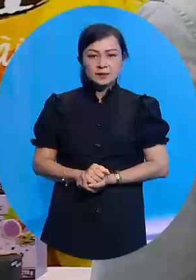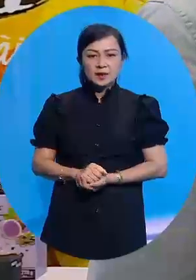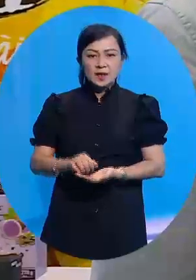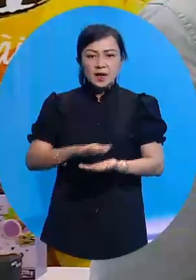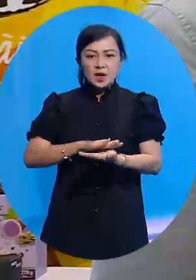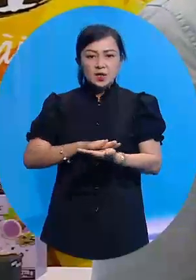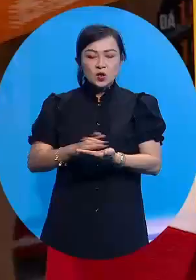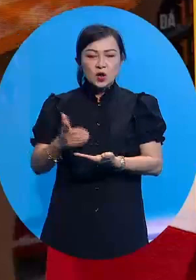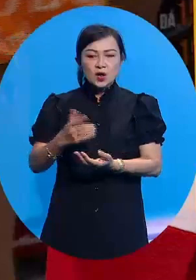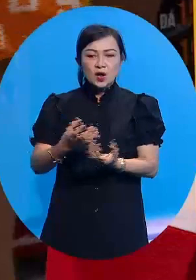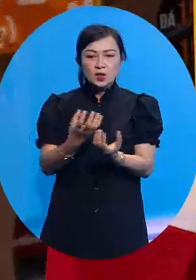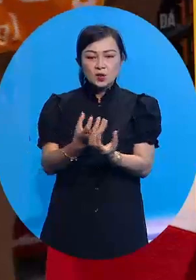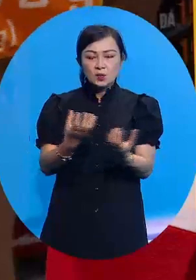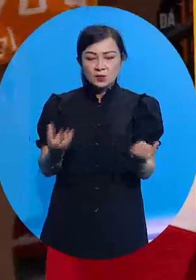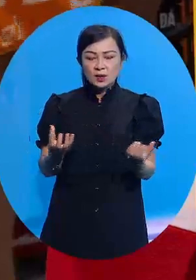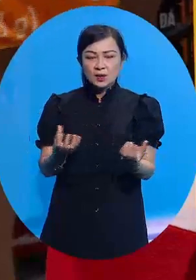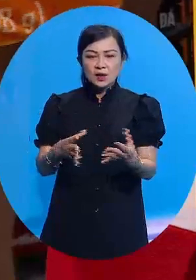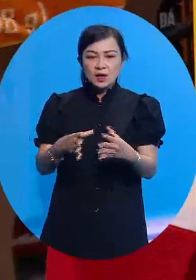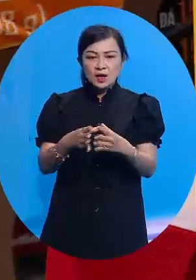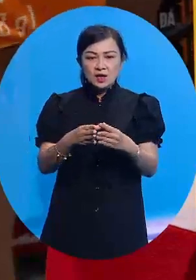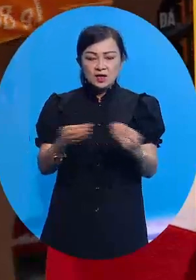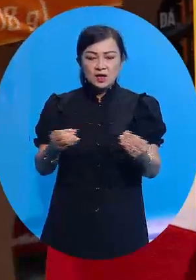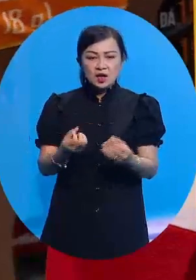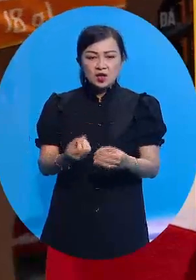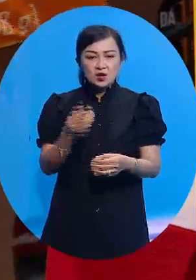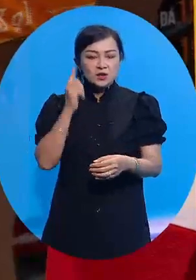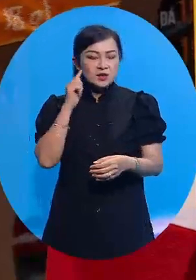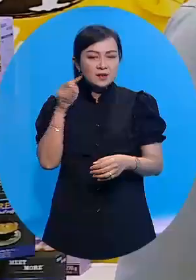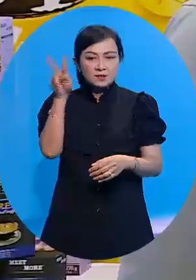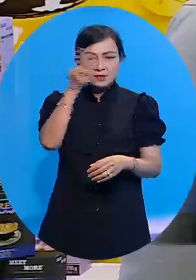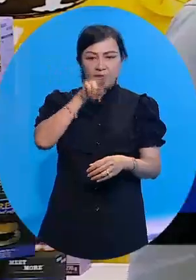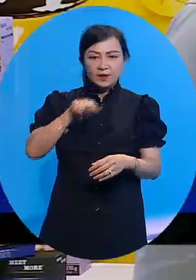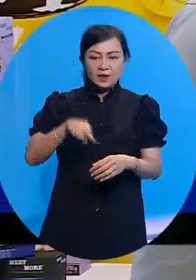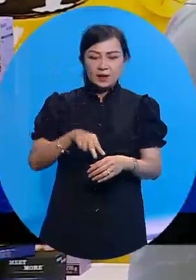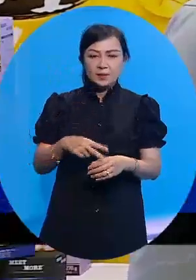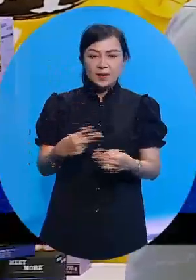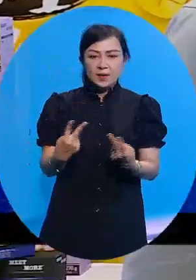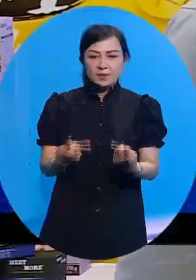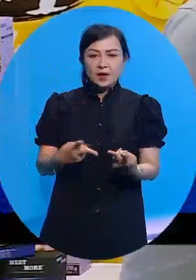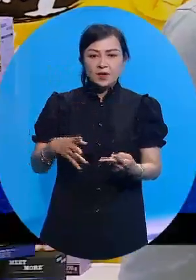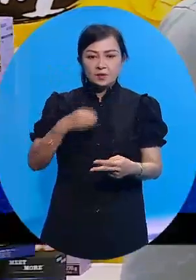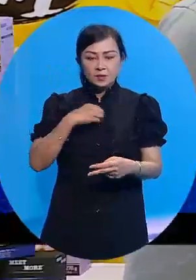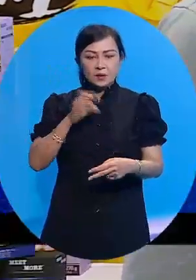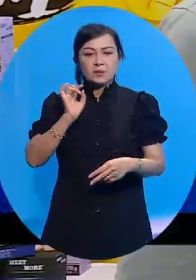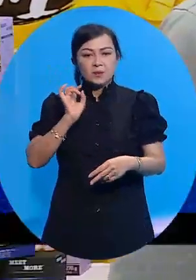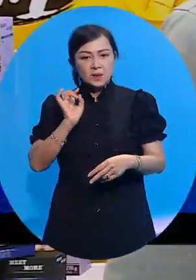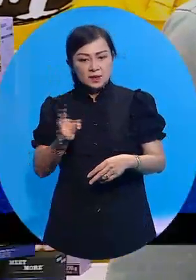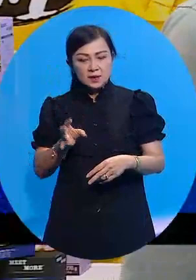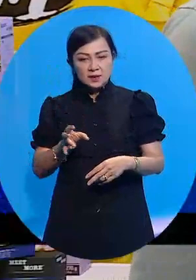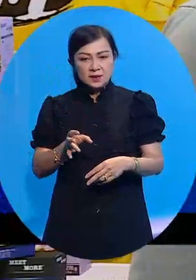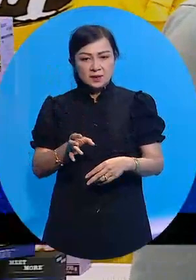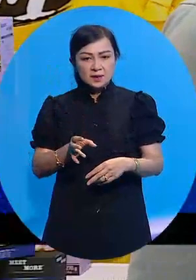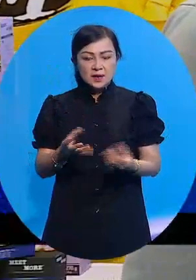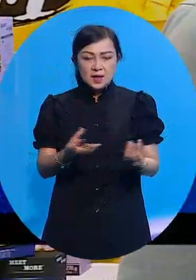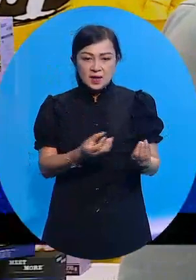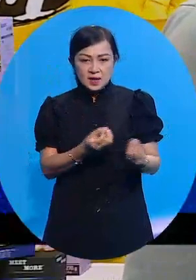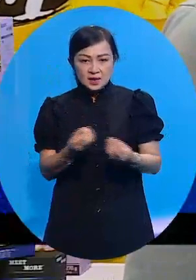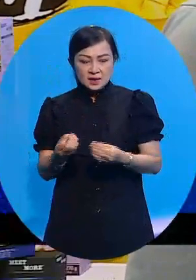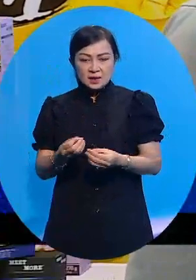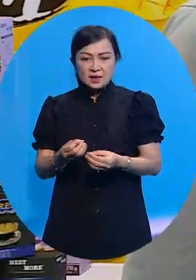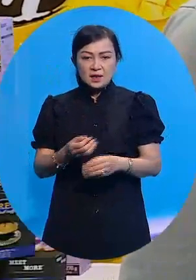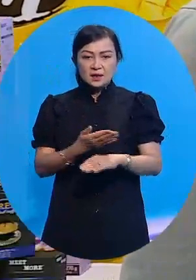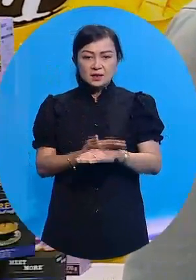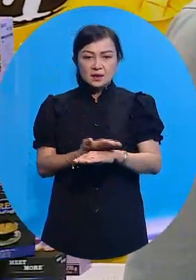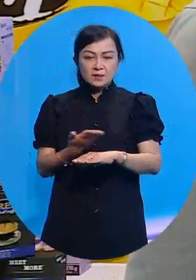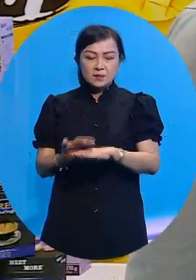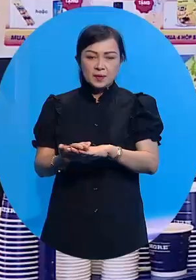Xoài cũng là một trong những nông sản rất là nổi tiếng của Việt Nam chúng ta. Chính vì vậy nên chúng tôi đã quyết định là chúng tôi phải đưa cái sản